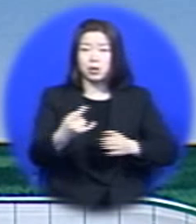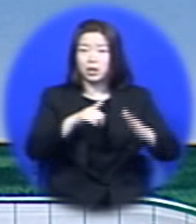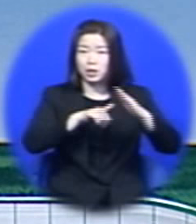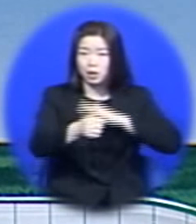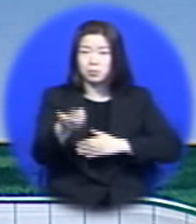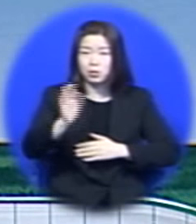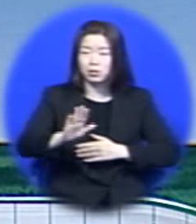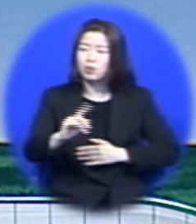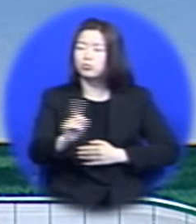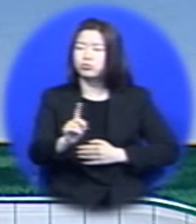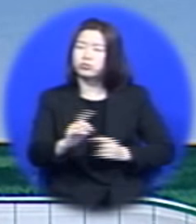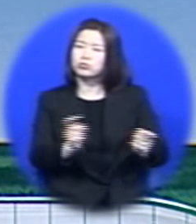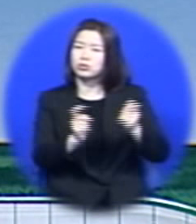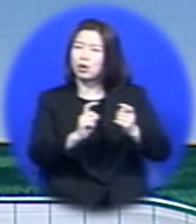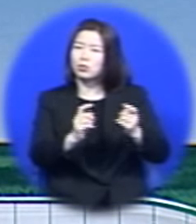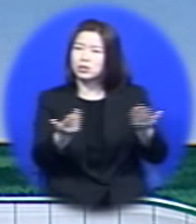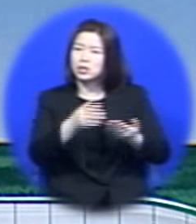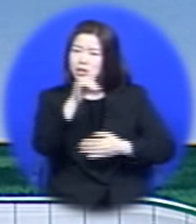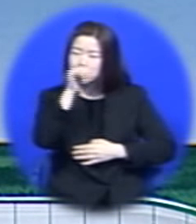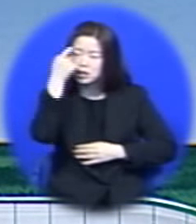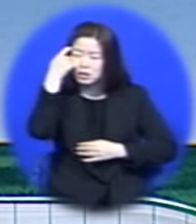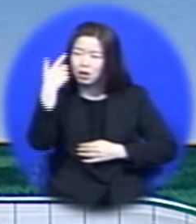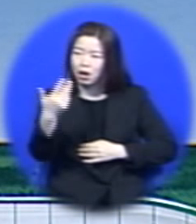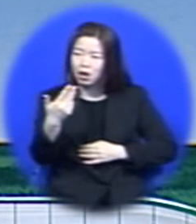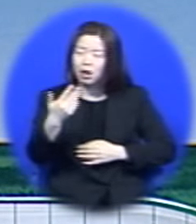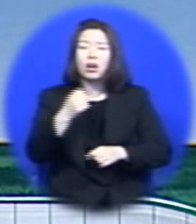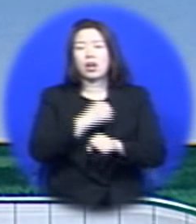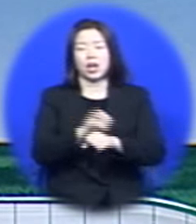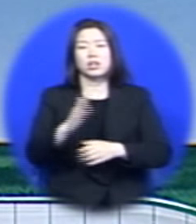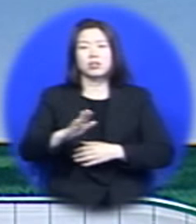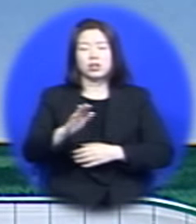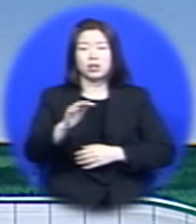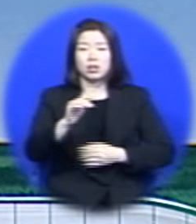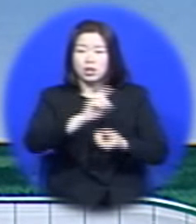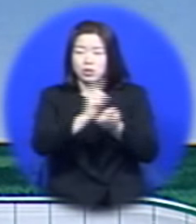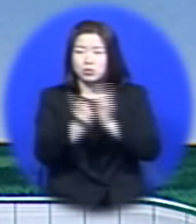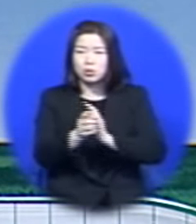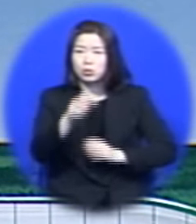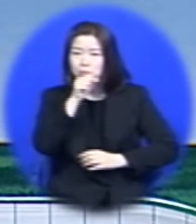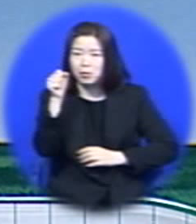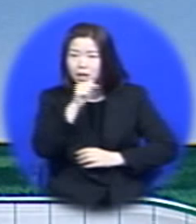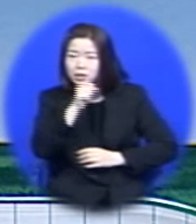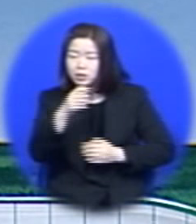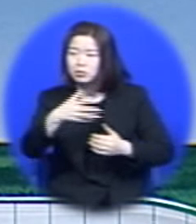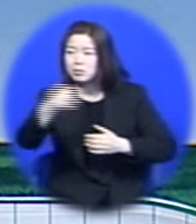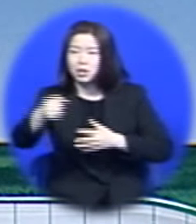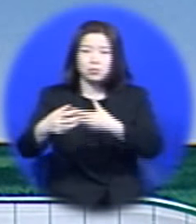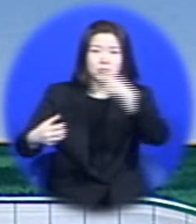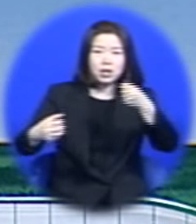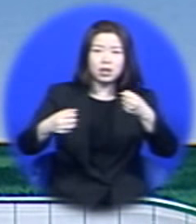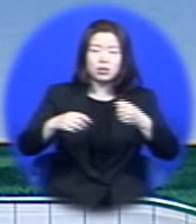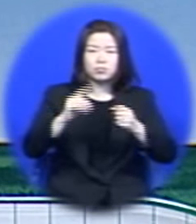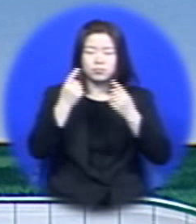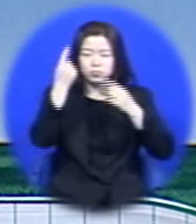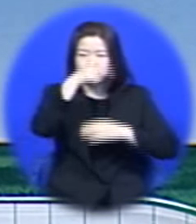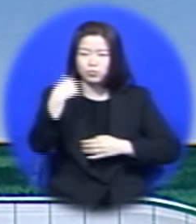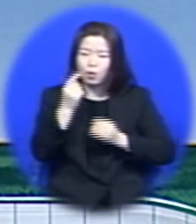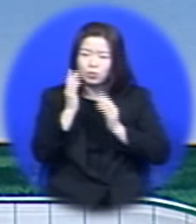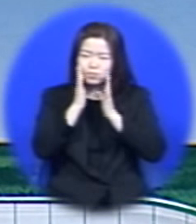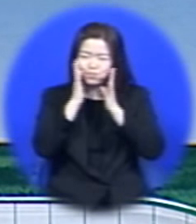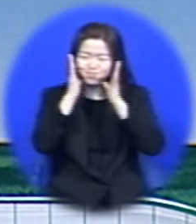있을까 싶은데 서로 마이크를 막 뺏어가면서 소리를 지르고 얼굴이 빨갛게 되고 그러면서 싸우는